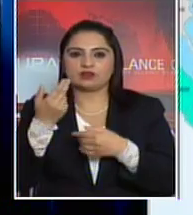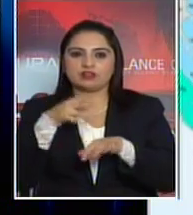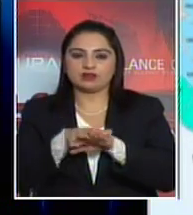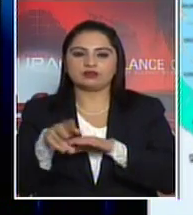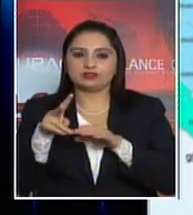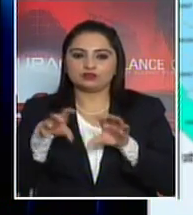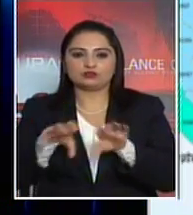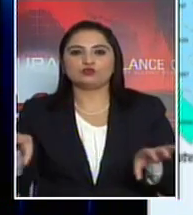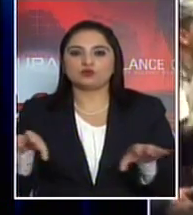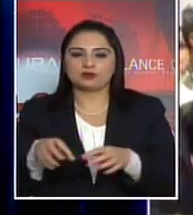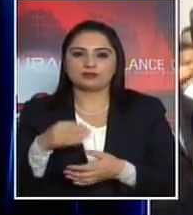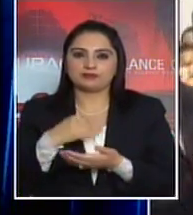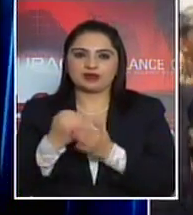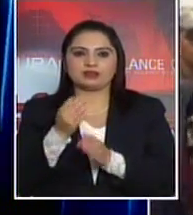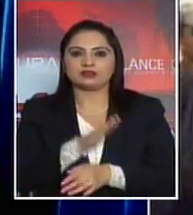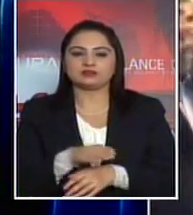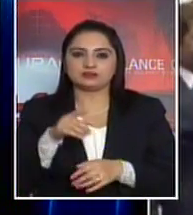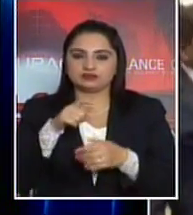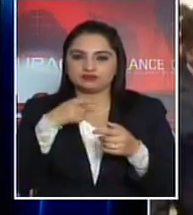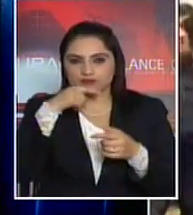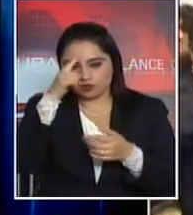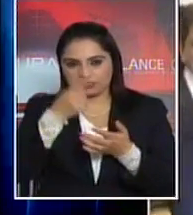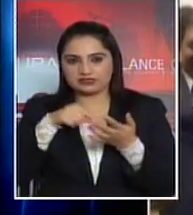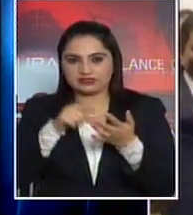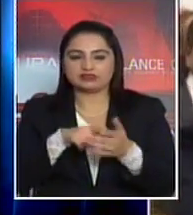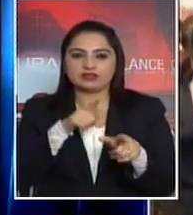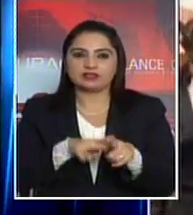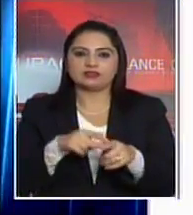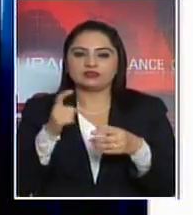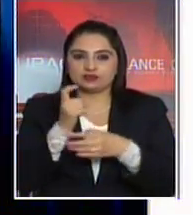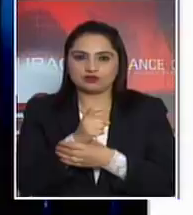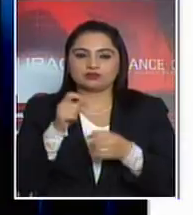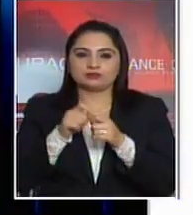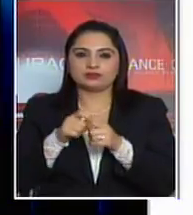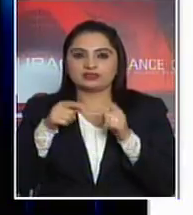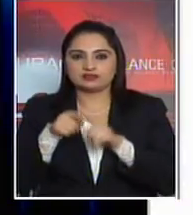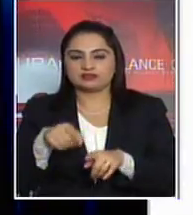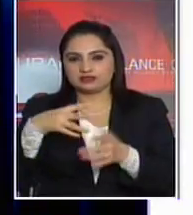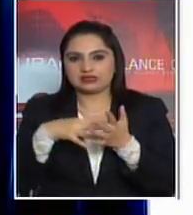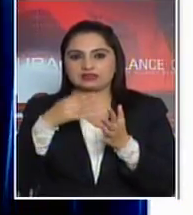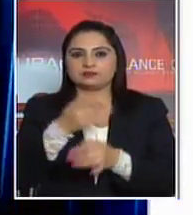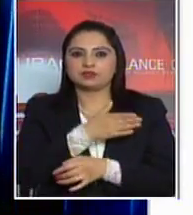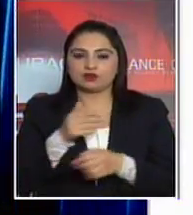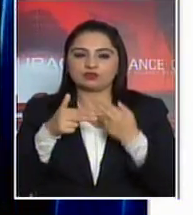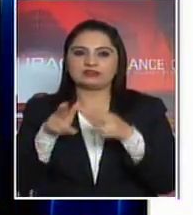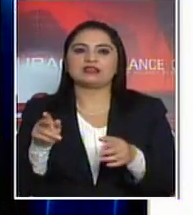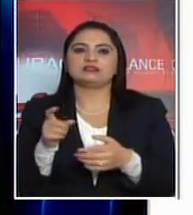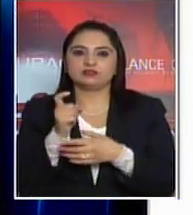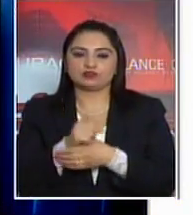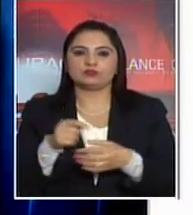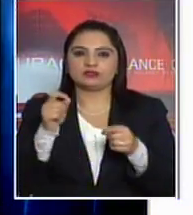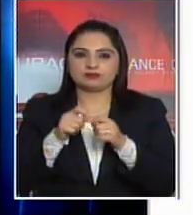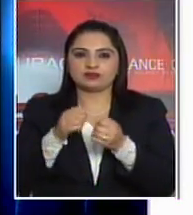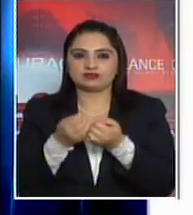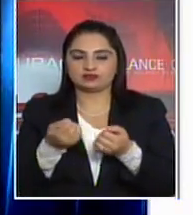दुई ध्रुवमा बाँडिएका छन्। नेकपा एमाले र माओवादी केन्द्रले वाम गठबन्धन बनाए लगत्तै नेपाली कङ्ग्रेसले पनि लोकतान्त्रिक गठबन्धन निर्माण गरेको छ।